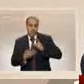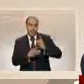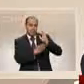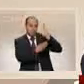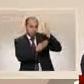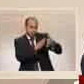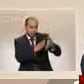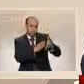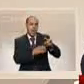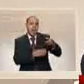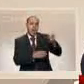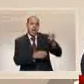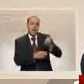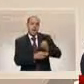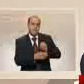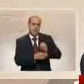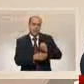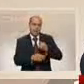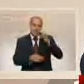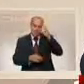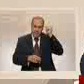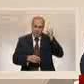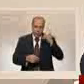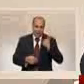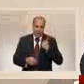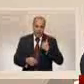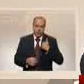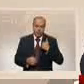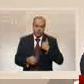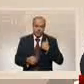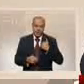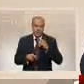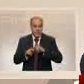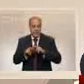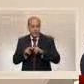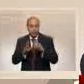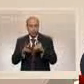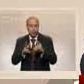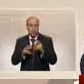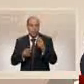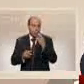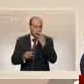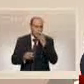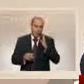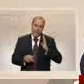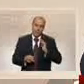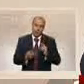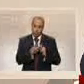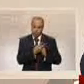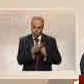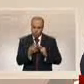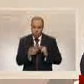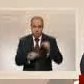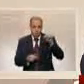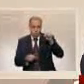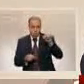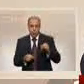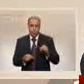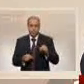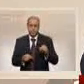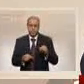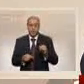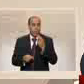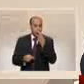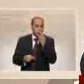الارهاب في مواقعه ما ننساو زاده تحسين وضعيه الامنيين والعسكريين اليوم